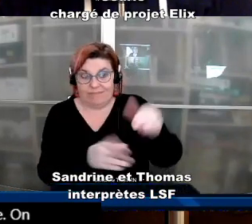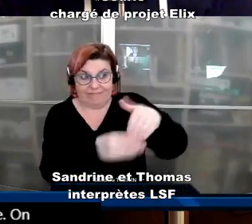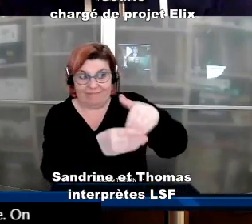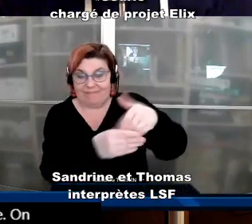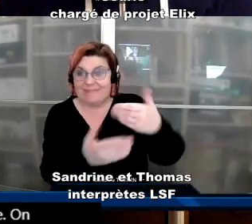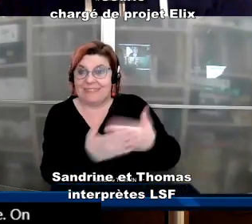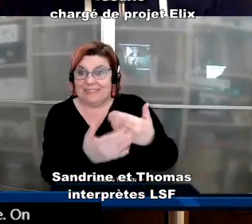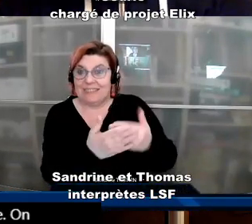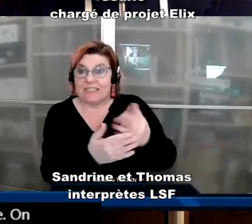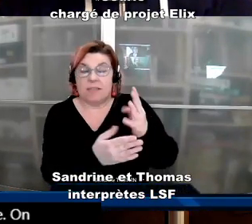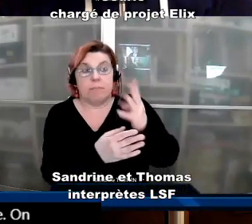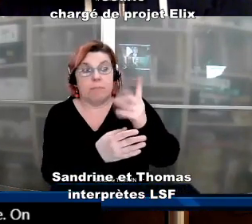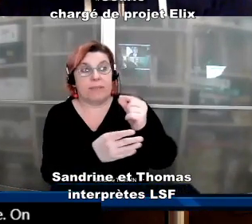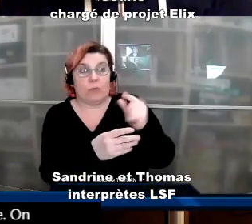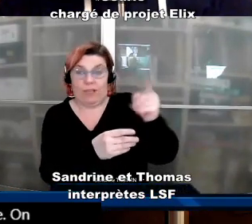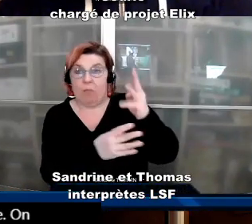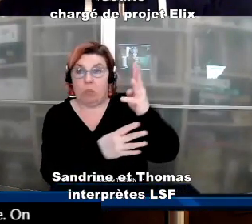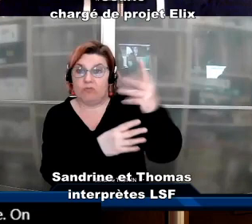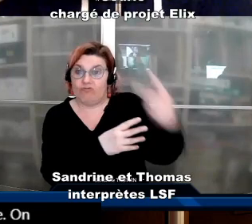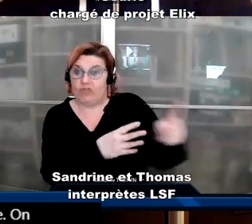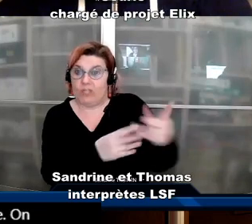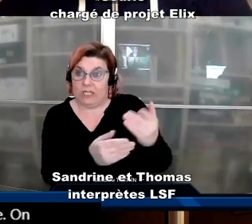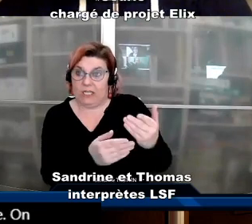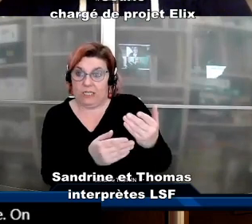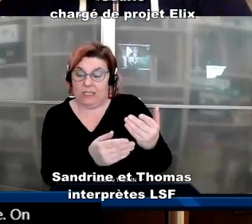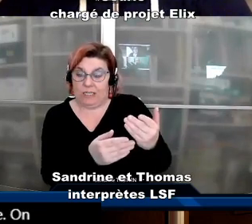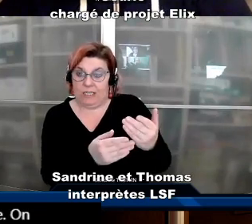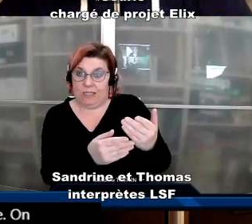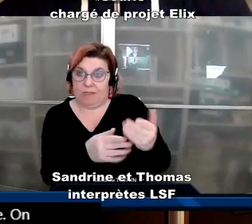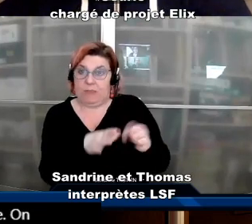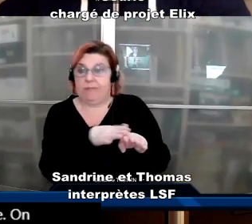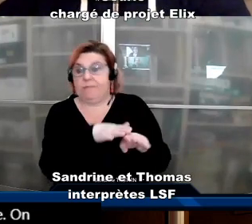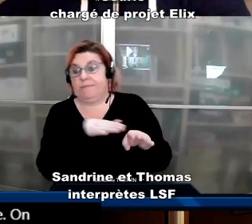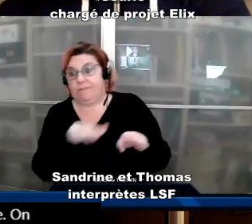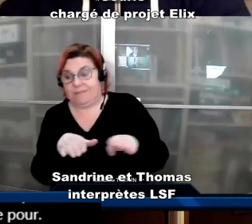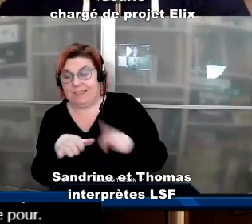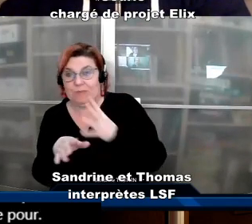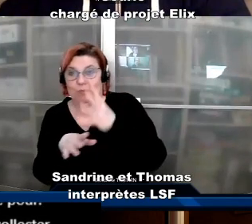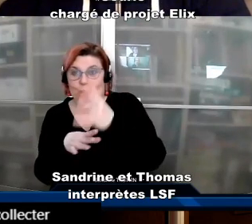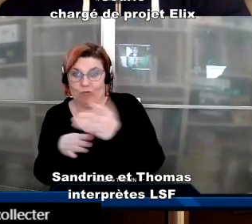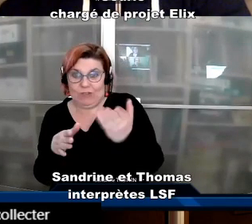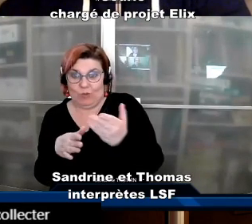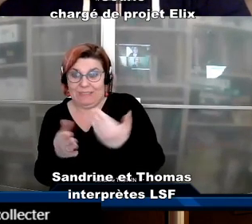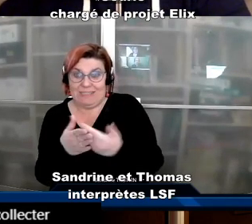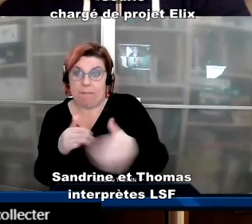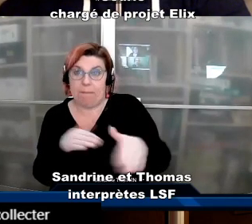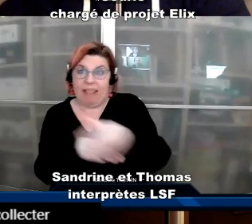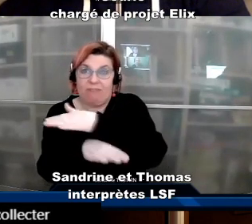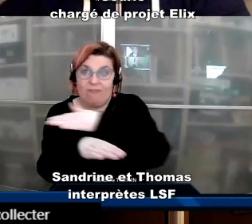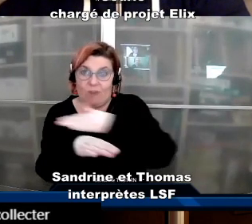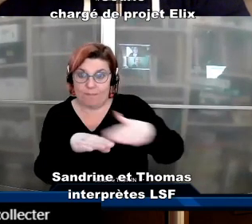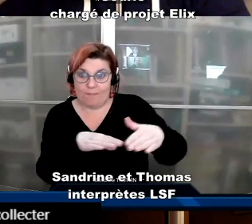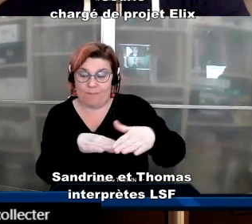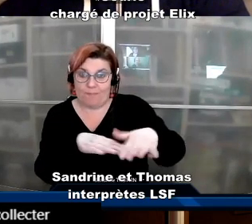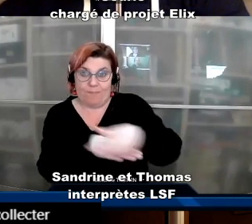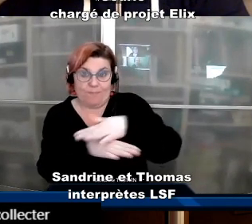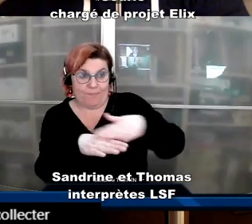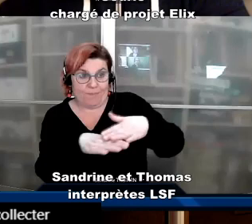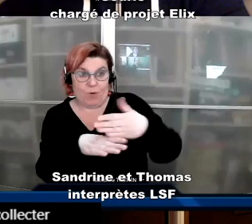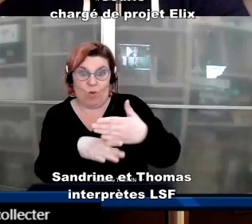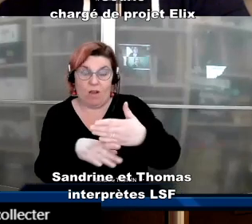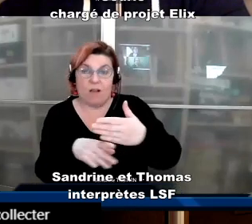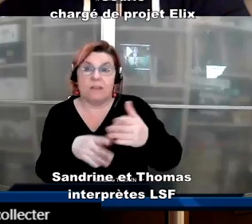notre partenaire. Et l'autre partie du projet, c'est cette plateforme qui va nous servir à collecter des